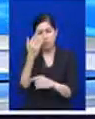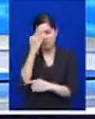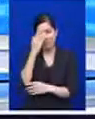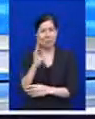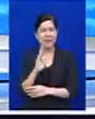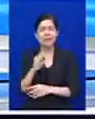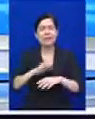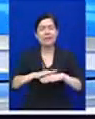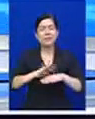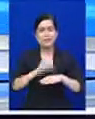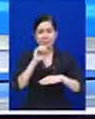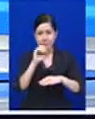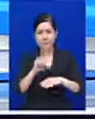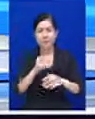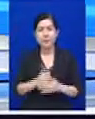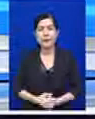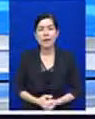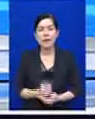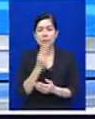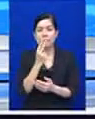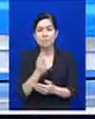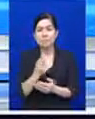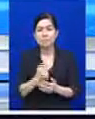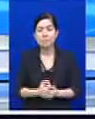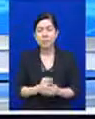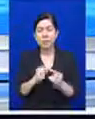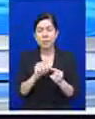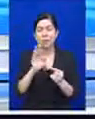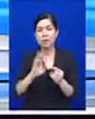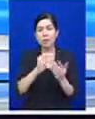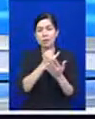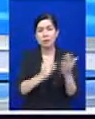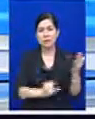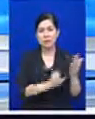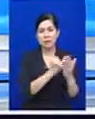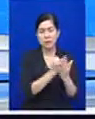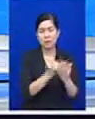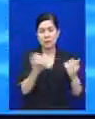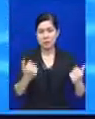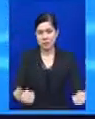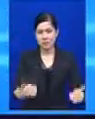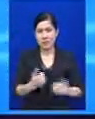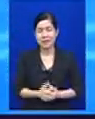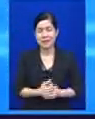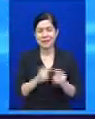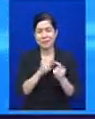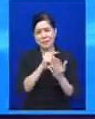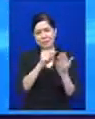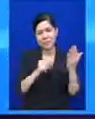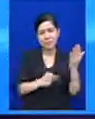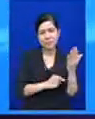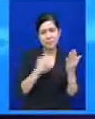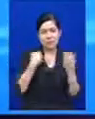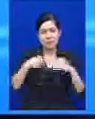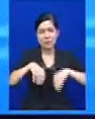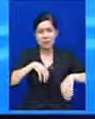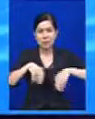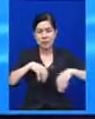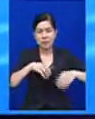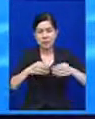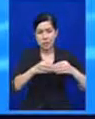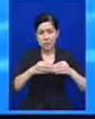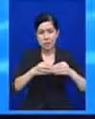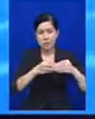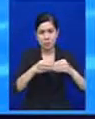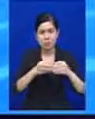ทางในช่วงนี้นะคะไปดูบรรยากาศในพื้นที่ต่างจังหวัดกันบ้างณขณะนี้นะคะทุกภาคส่วนก็ได้มีการจัดกำลังเตรียมพร้อมร